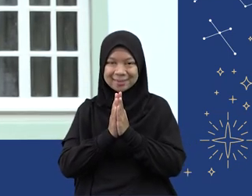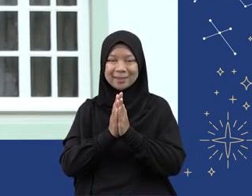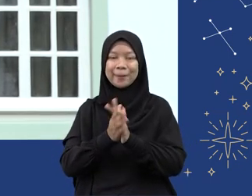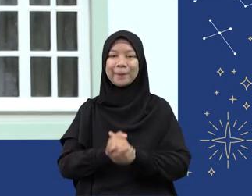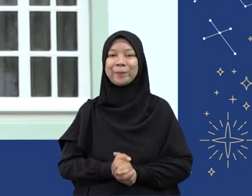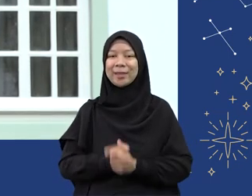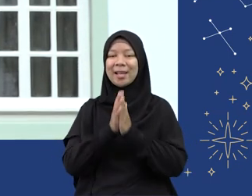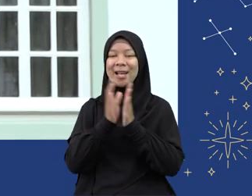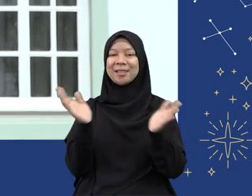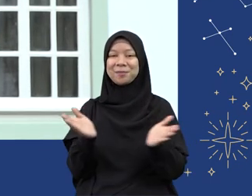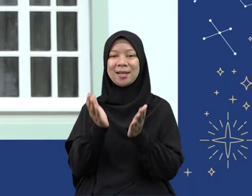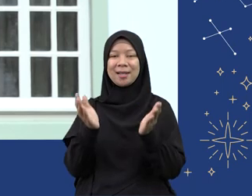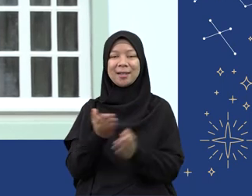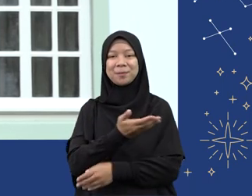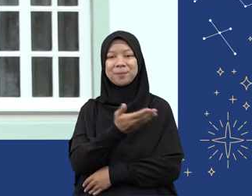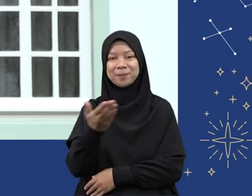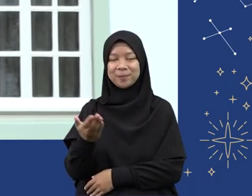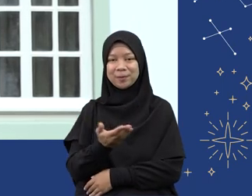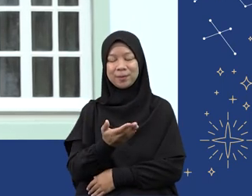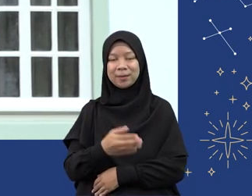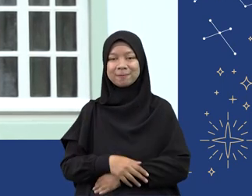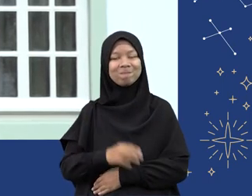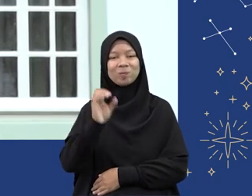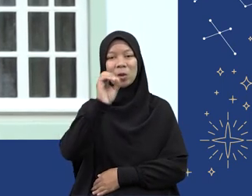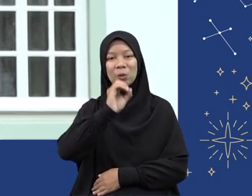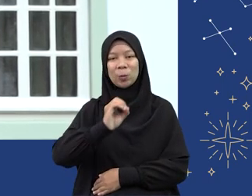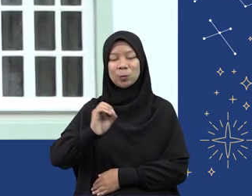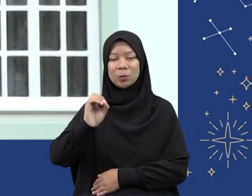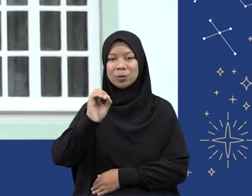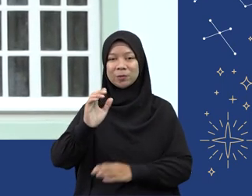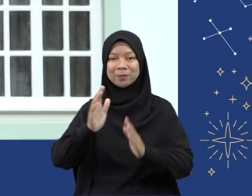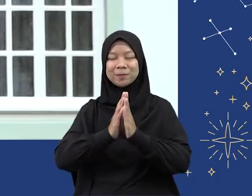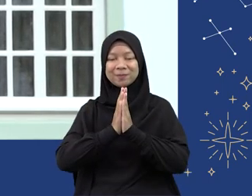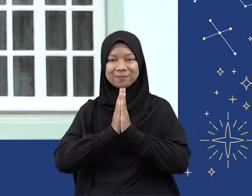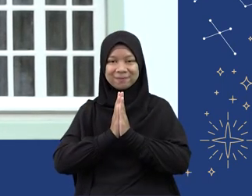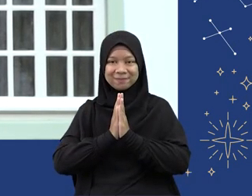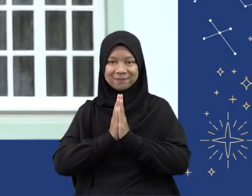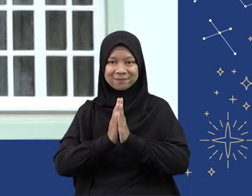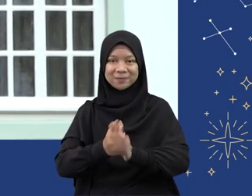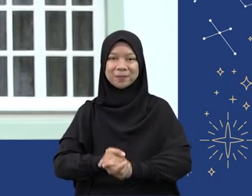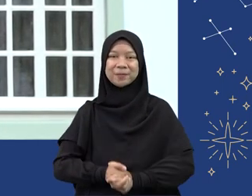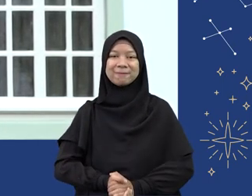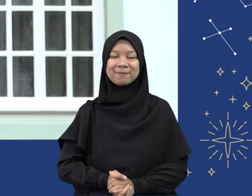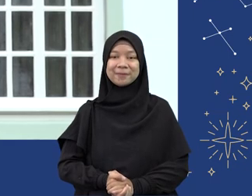salam sejahtera untuk kita semua Om Swastiastu namo buddhaya salam kebajikan